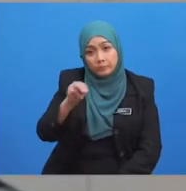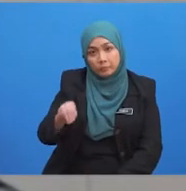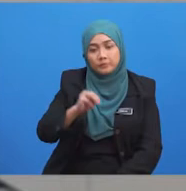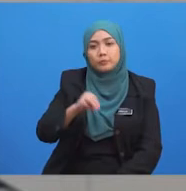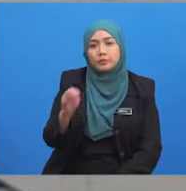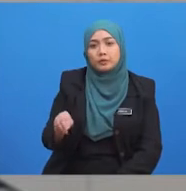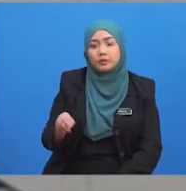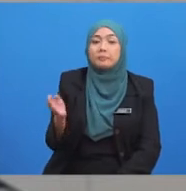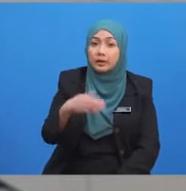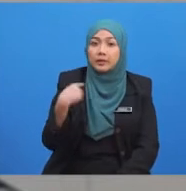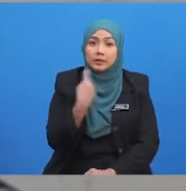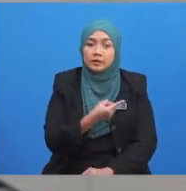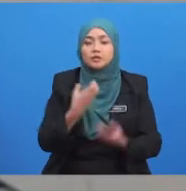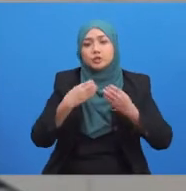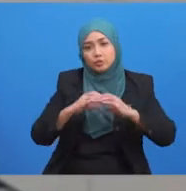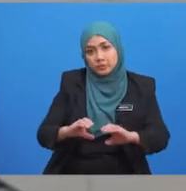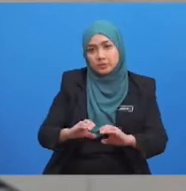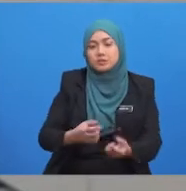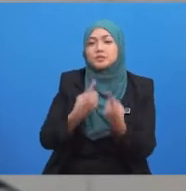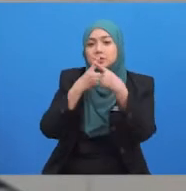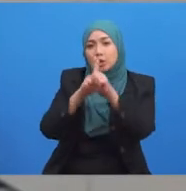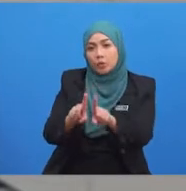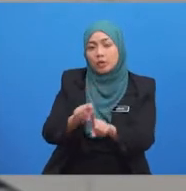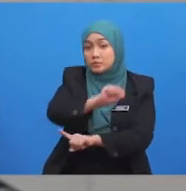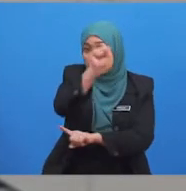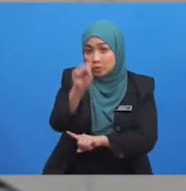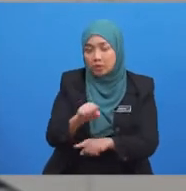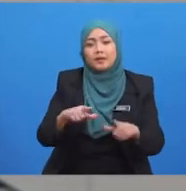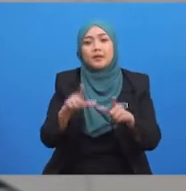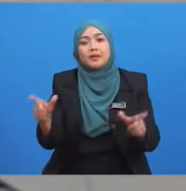Murid-murid, mari kita cuba jawab soalan lain lagi.